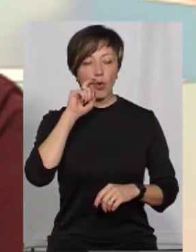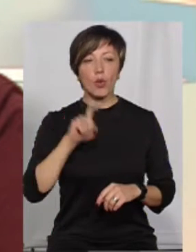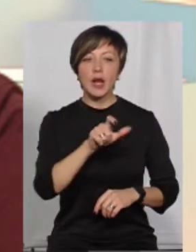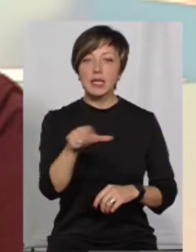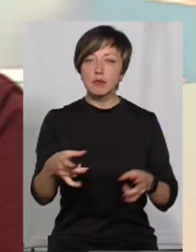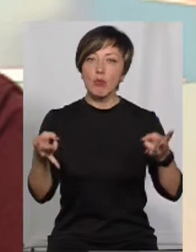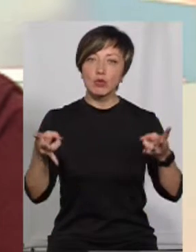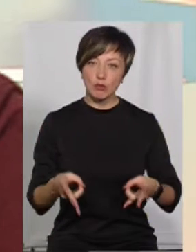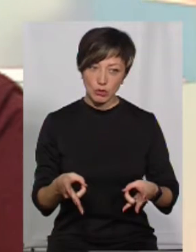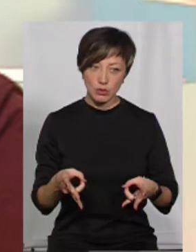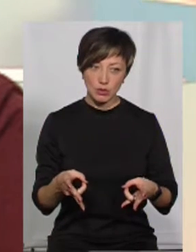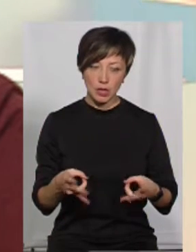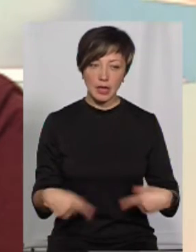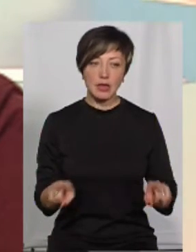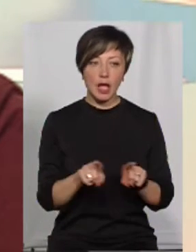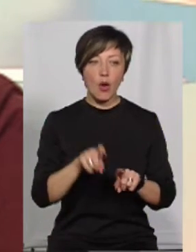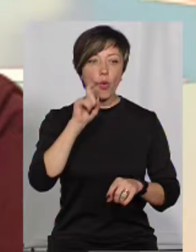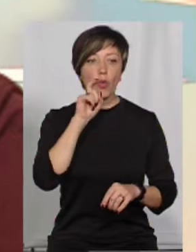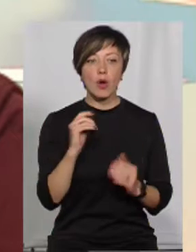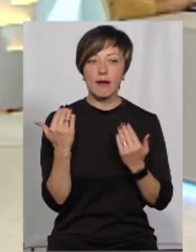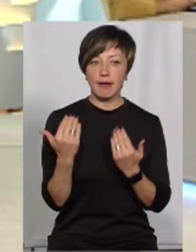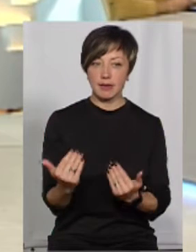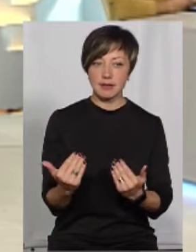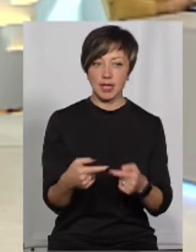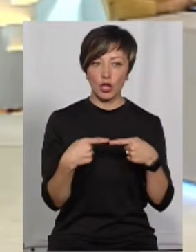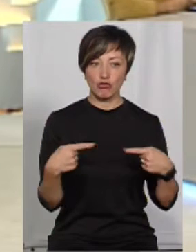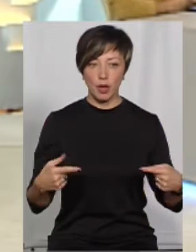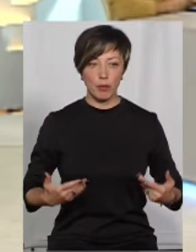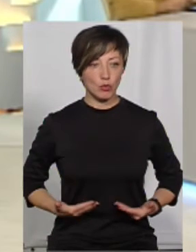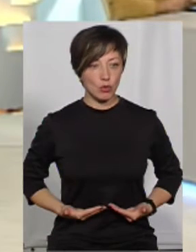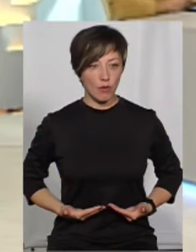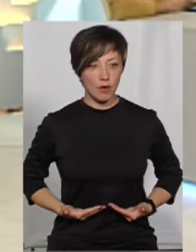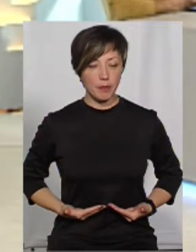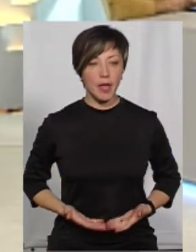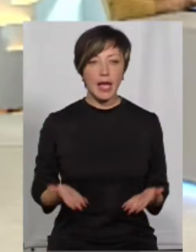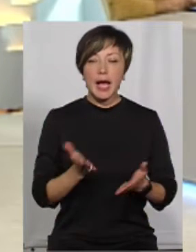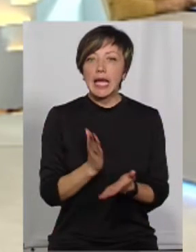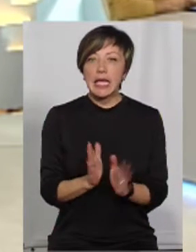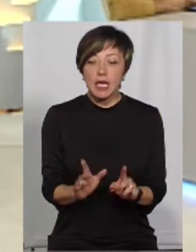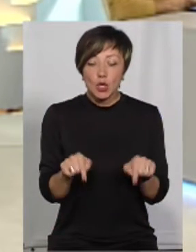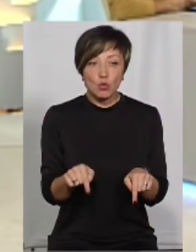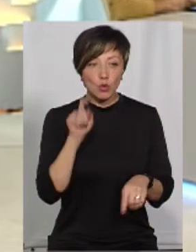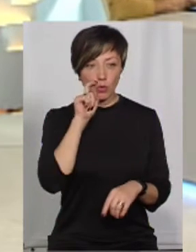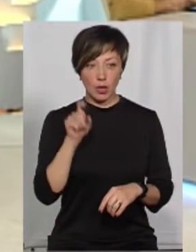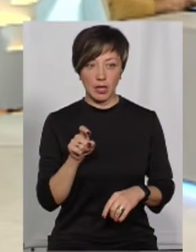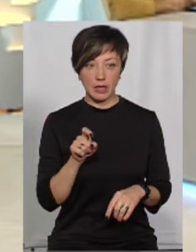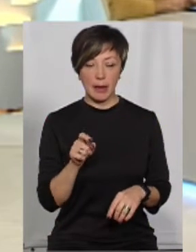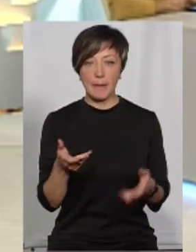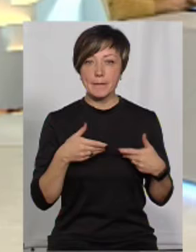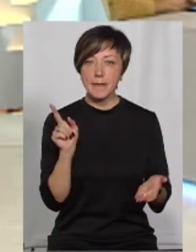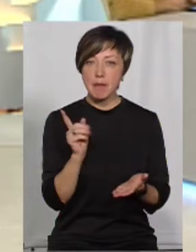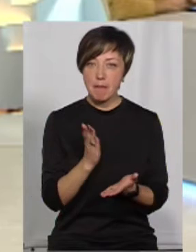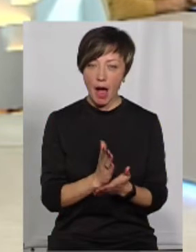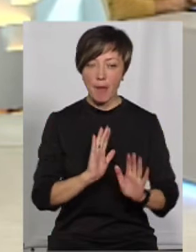українці потребують таких українських речей побутових, які є тільки тут, на Україні. Тобто ми